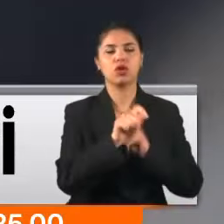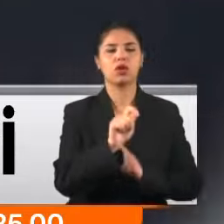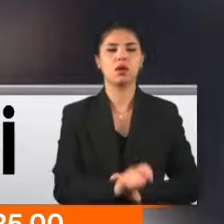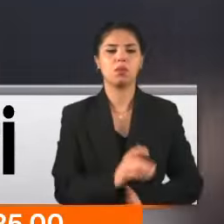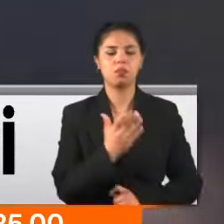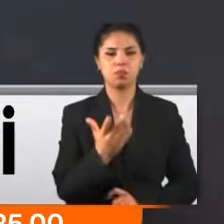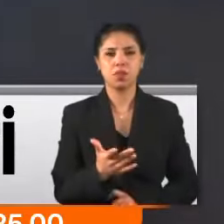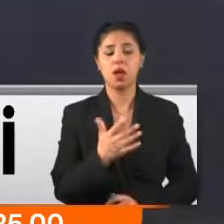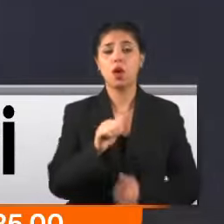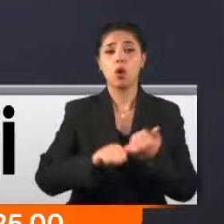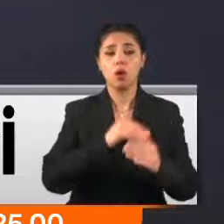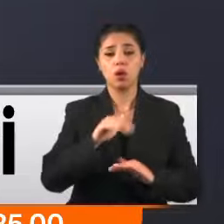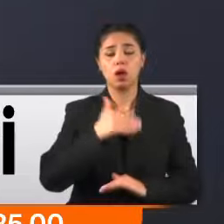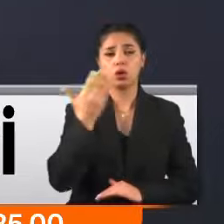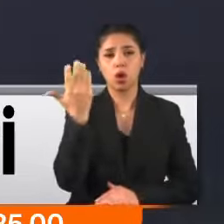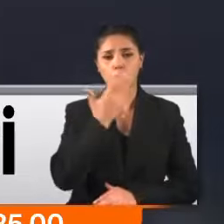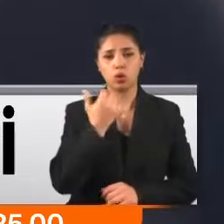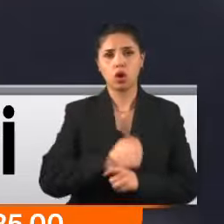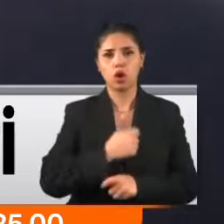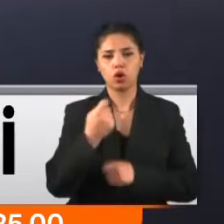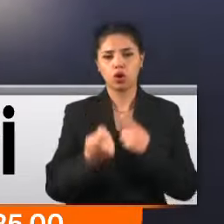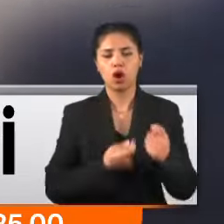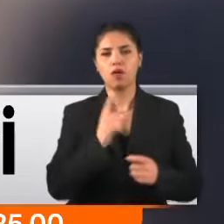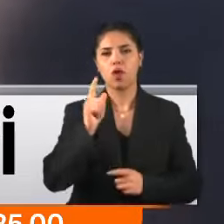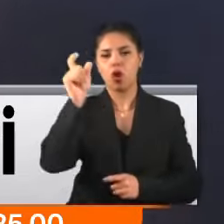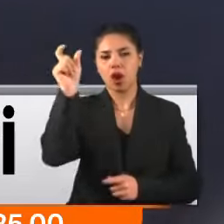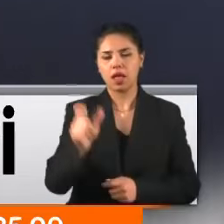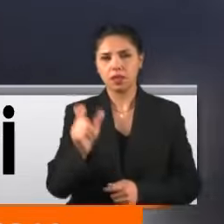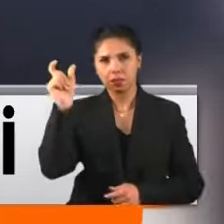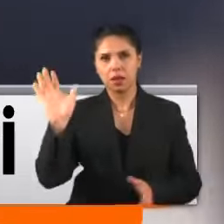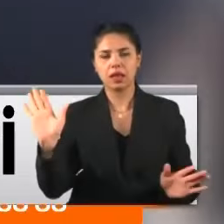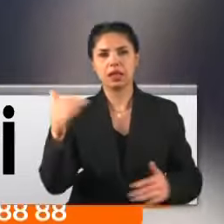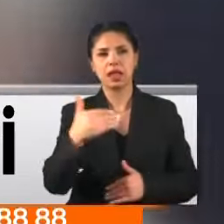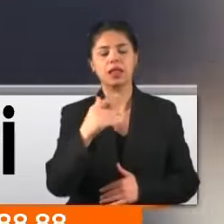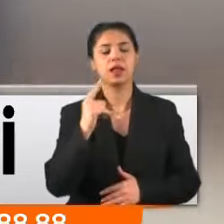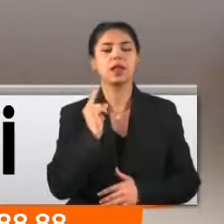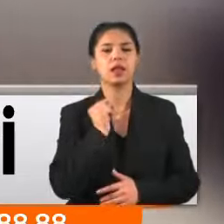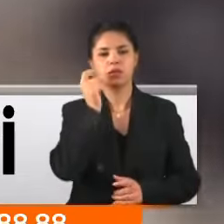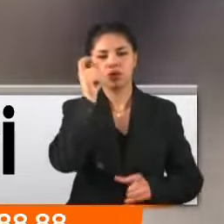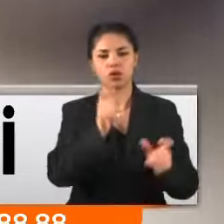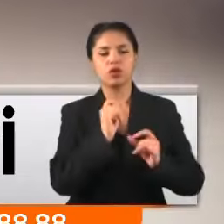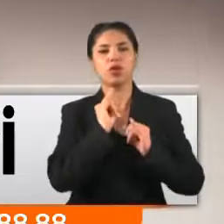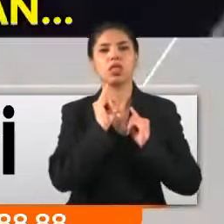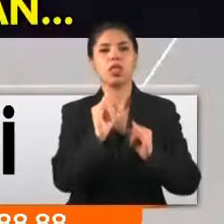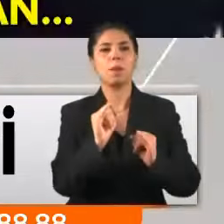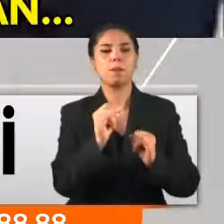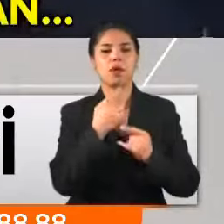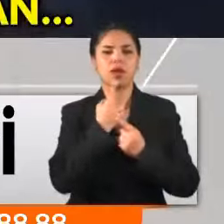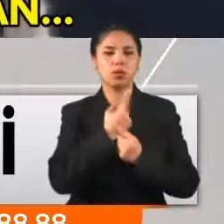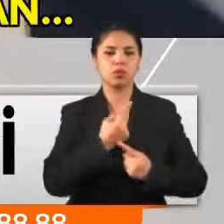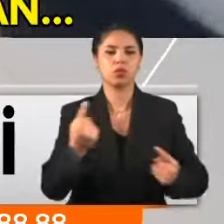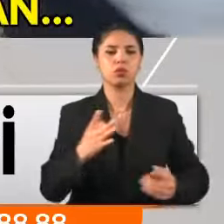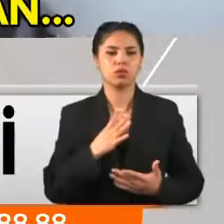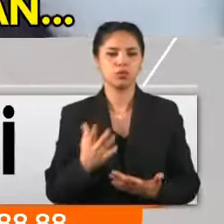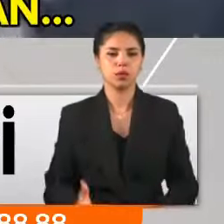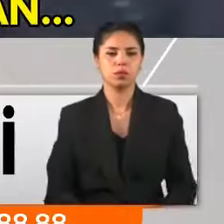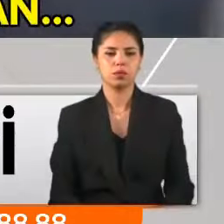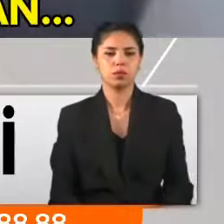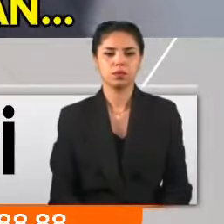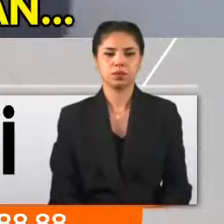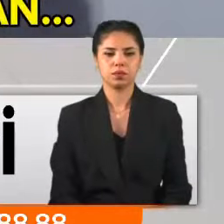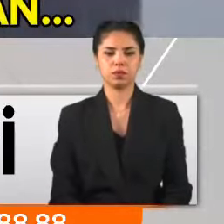oldu. Olayın ardından okulda görev yapan öğretmenler ve sendika temsilcileri saldırıya tepki gösterdi. Can güvenliği olmadan